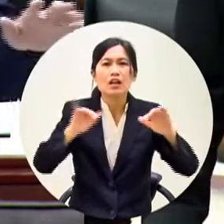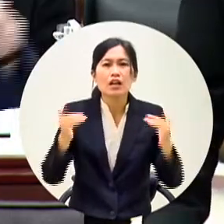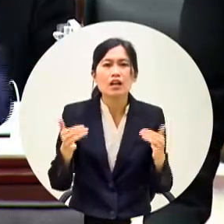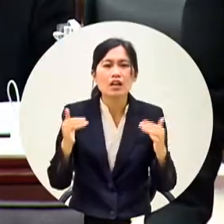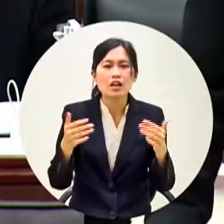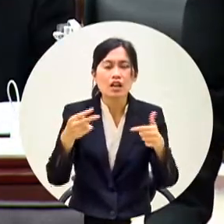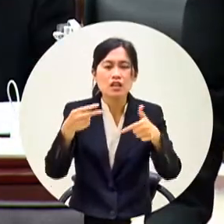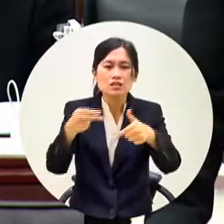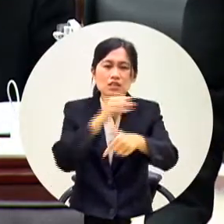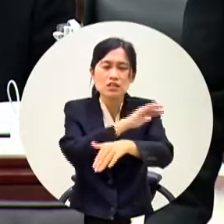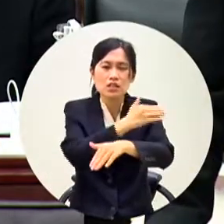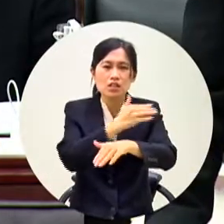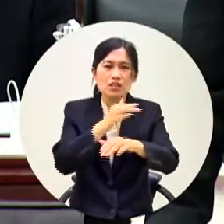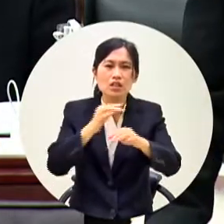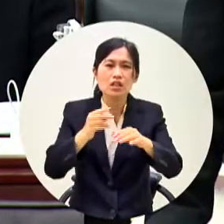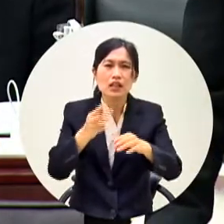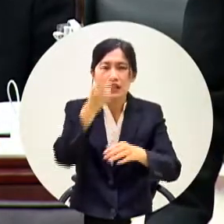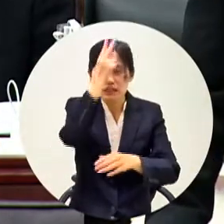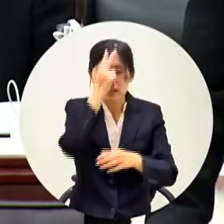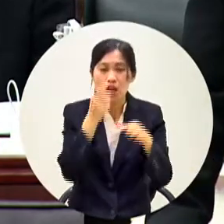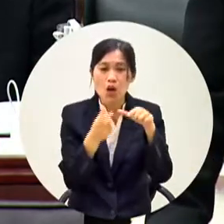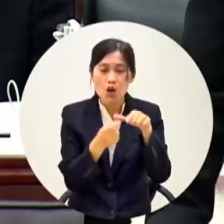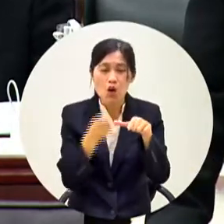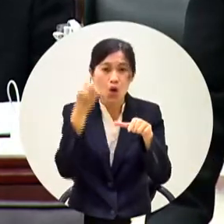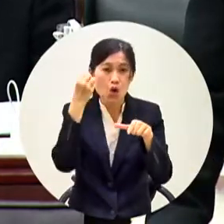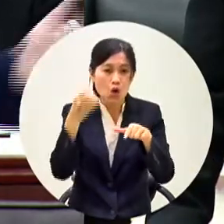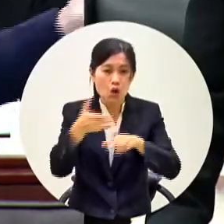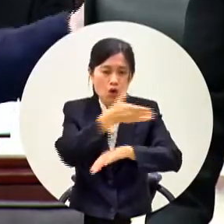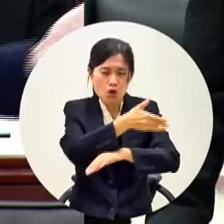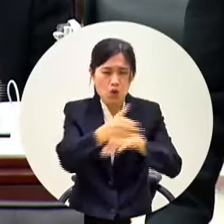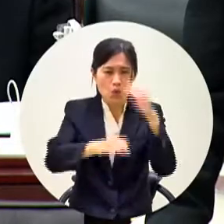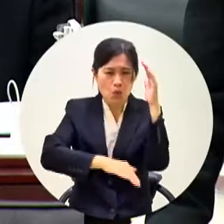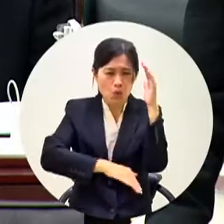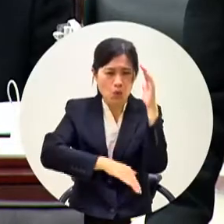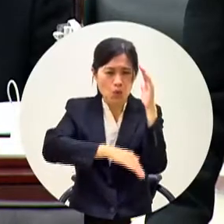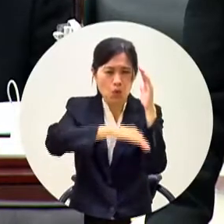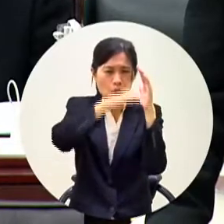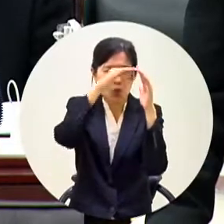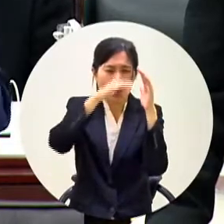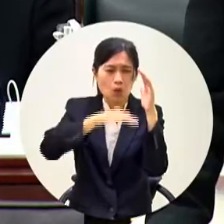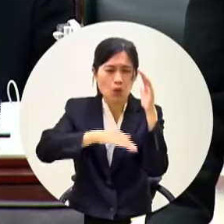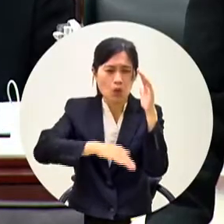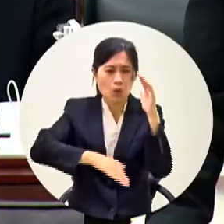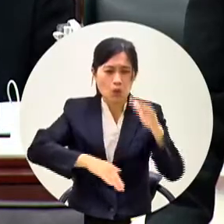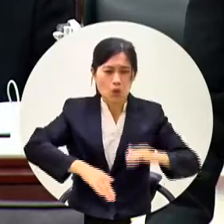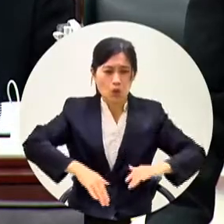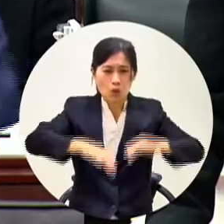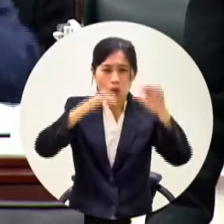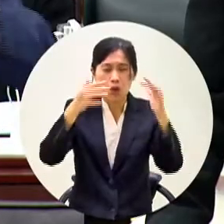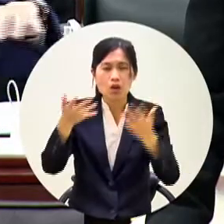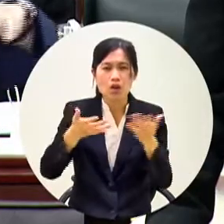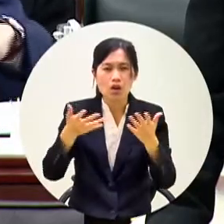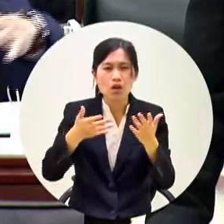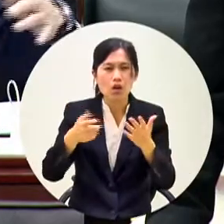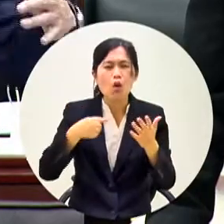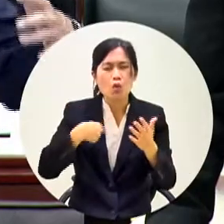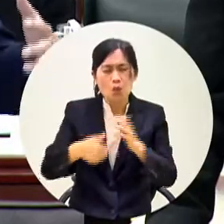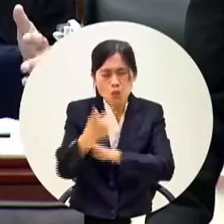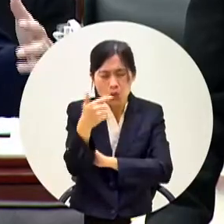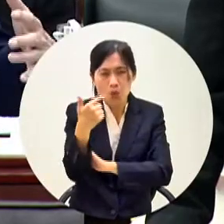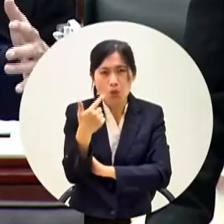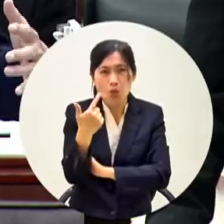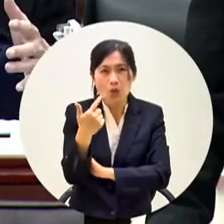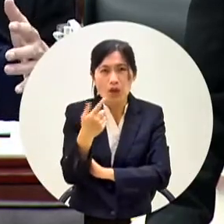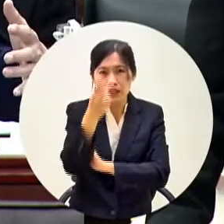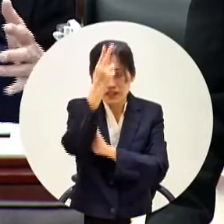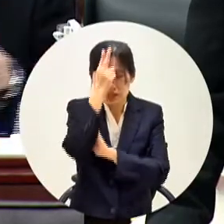地区吼，超光新郡吼，啊，这个饮水的问题，我弄了高，这进度拢定正案啦吼，来加速讲紧甲超光新